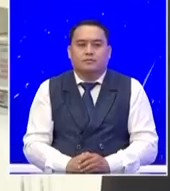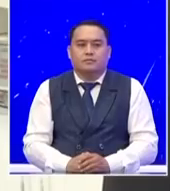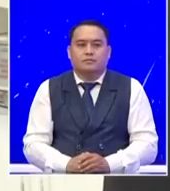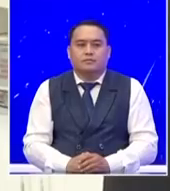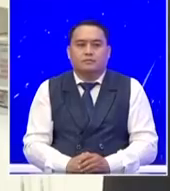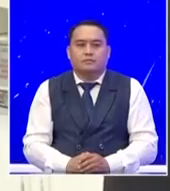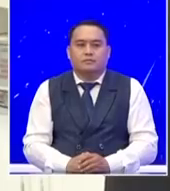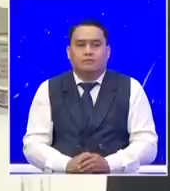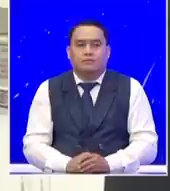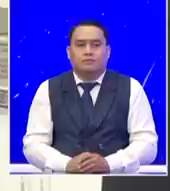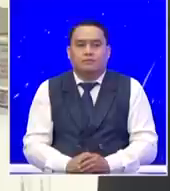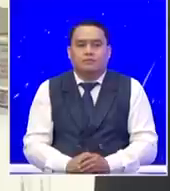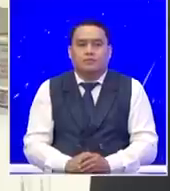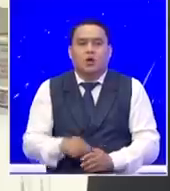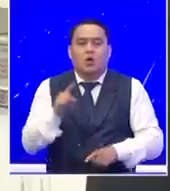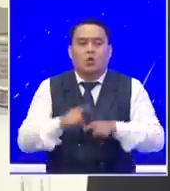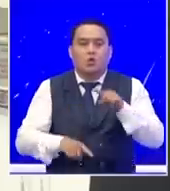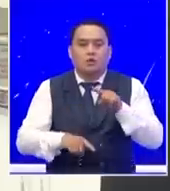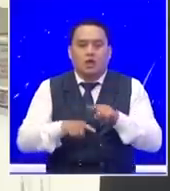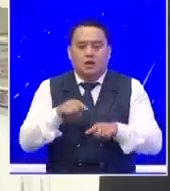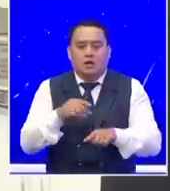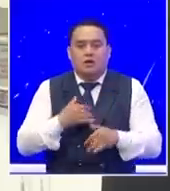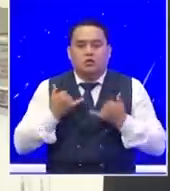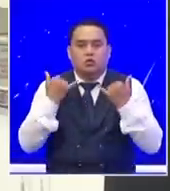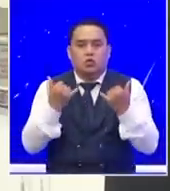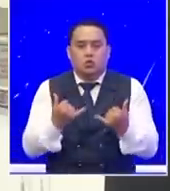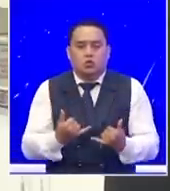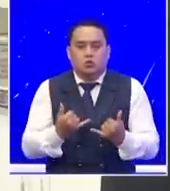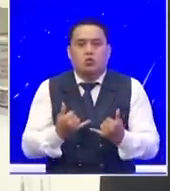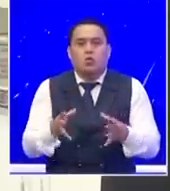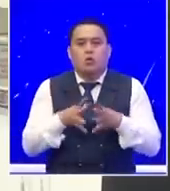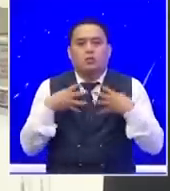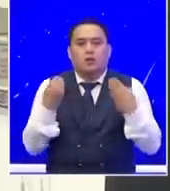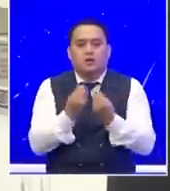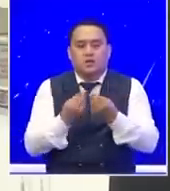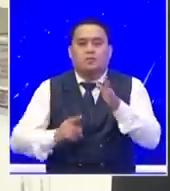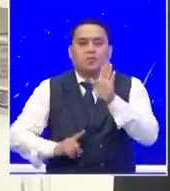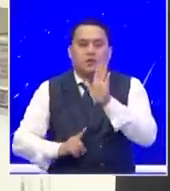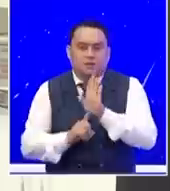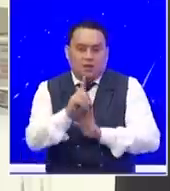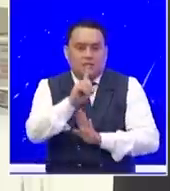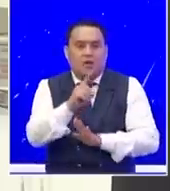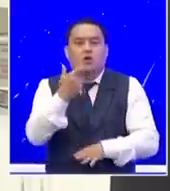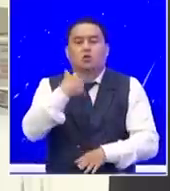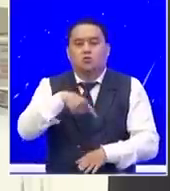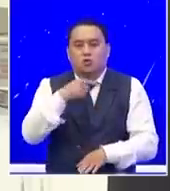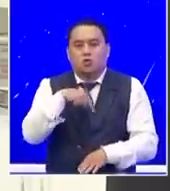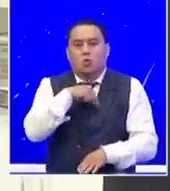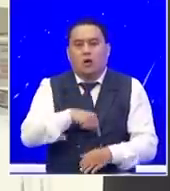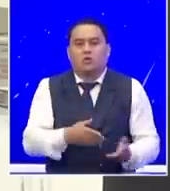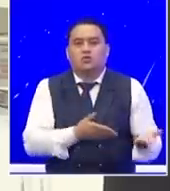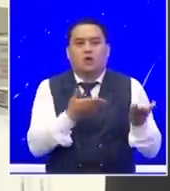Отанға деген сүйіспеншілік ол отбасынан басталады. Құдайбергеновтер отбасын осы өзіміздің руханият ордамызға